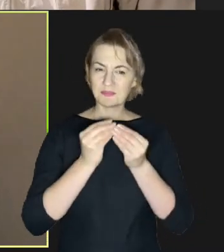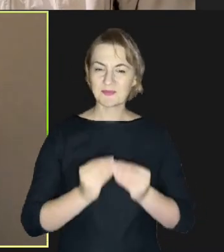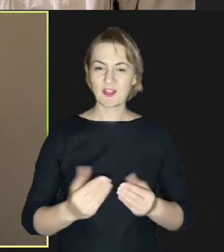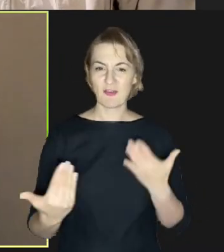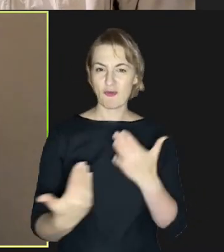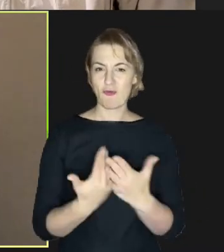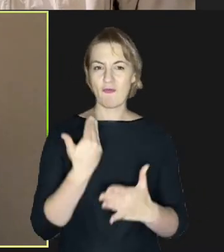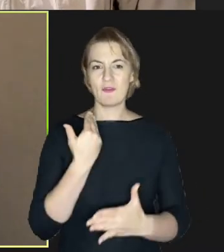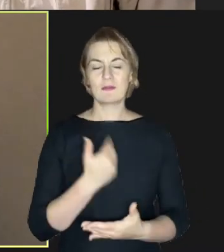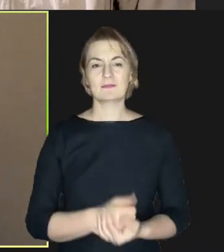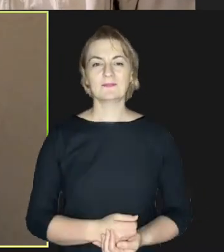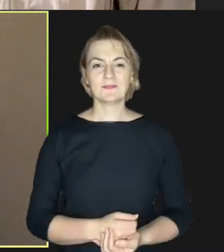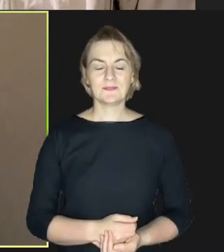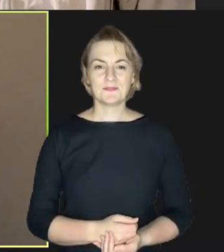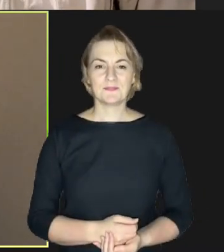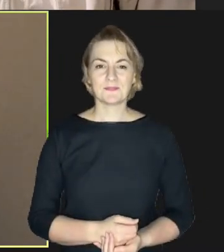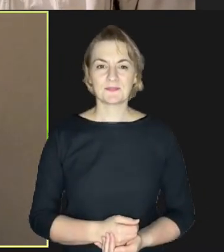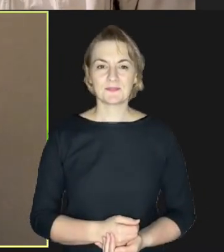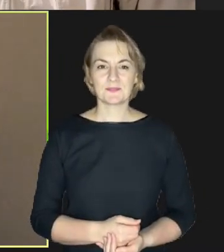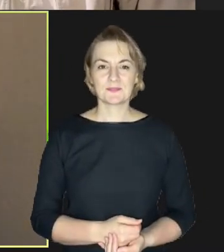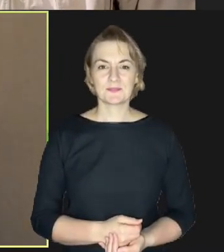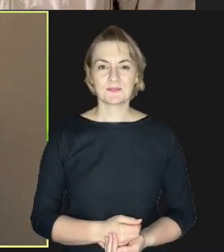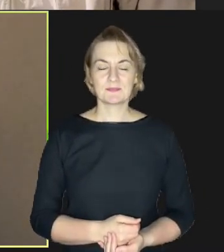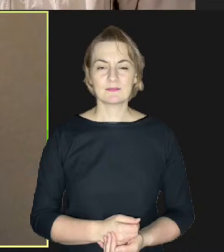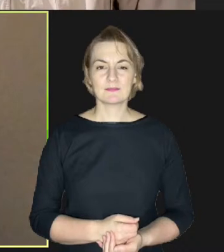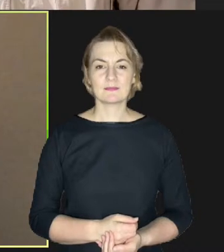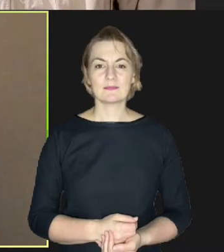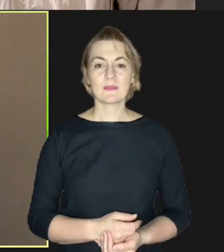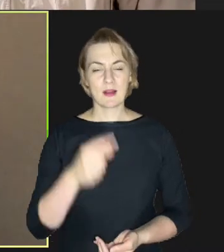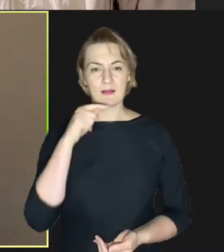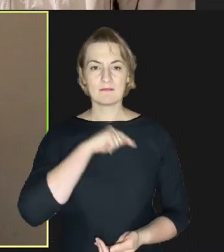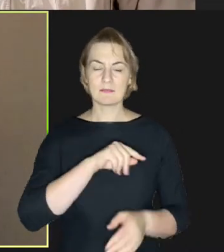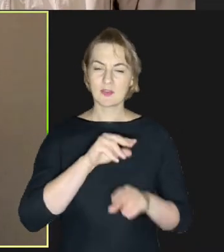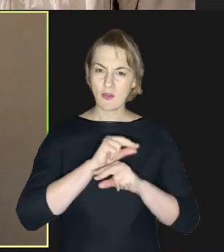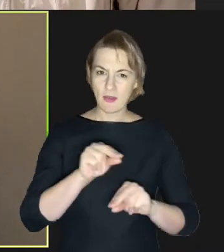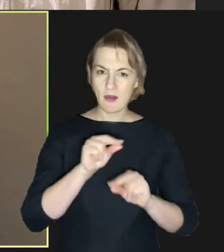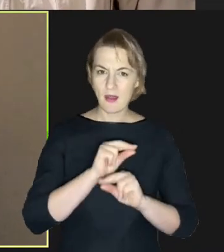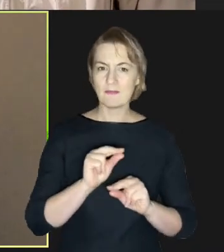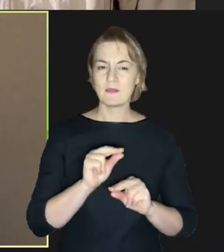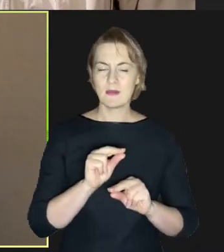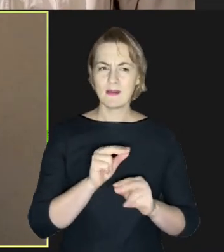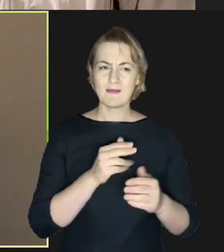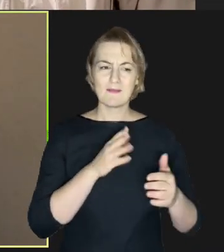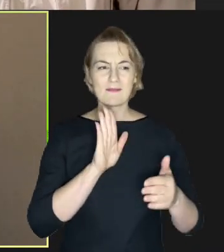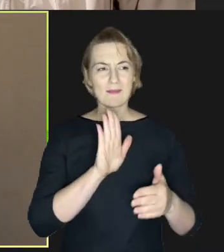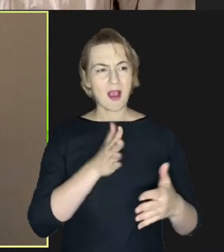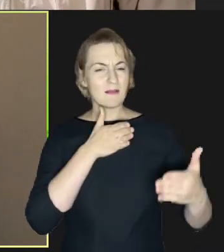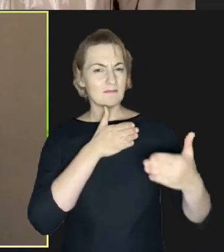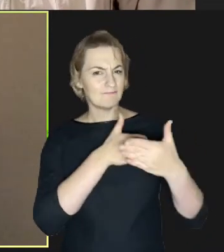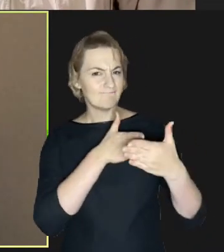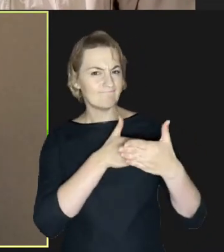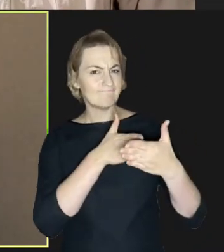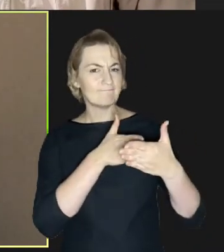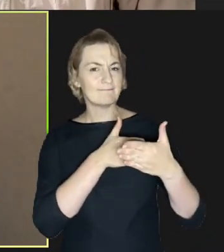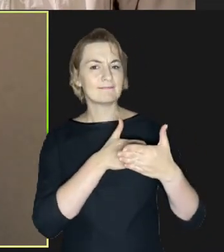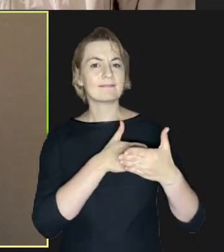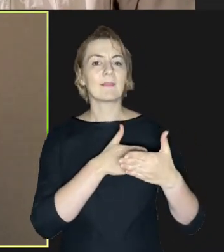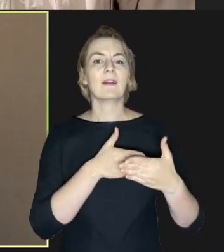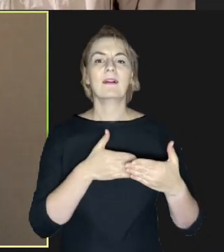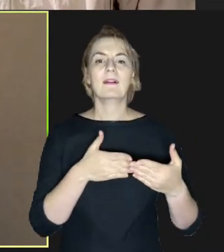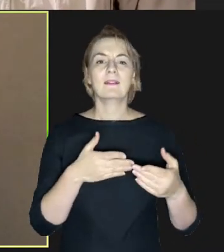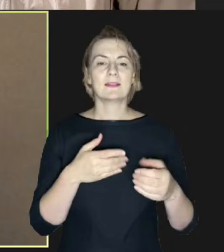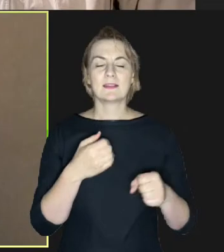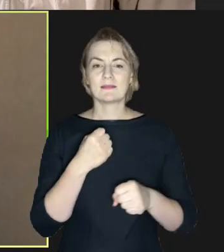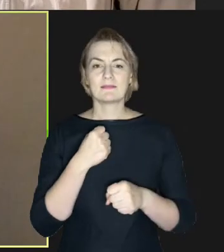no, psychoterapia tak, oczywiście ma swoje ograniczenia i takie prawdziwa praca nad sobą to jest praca nad własną tożsamością,